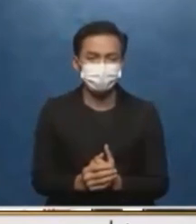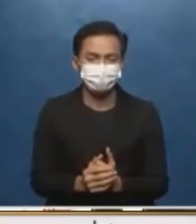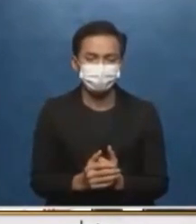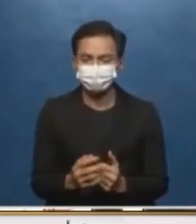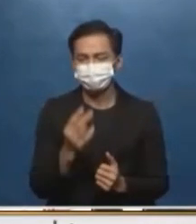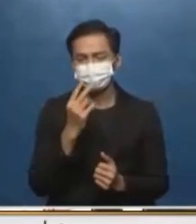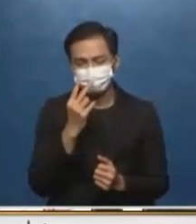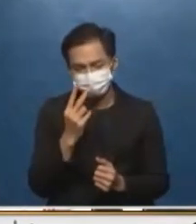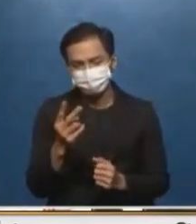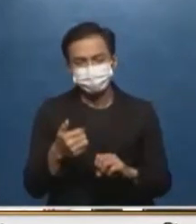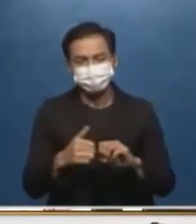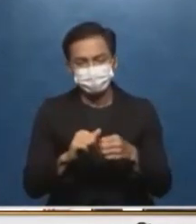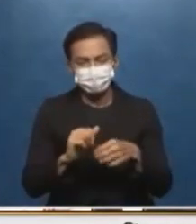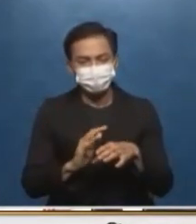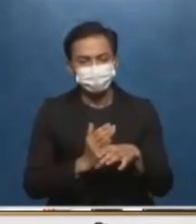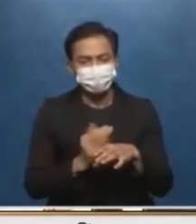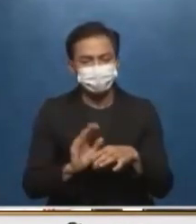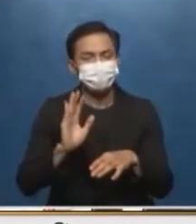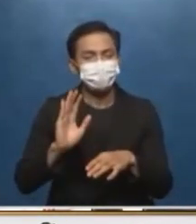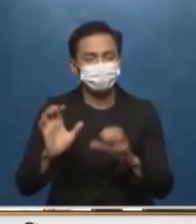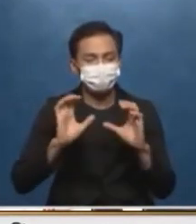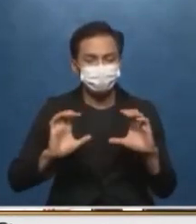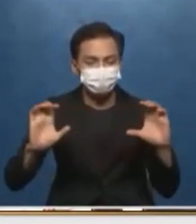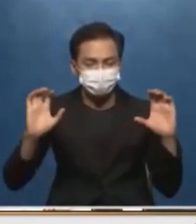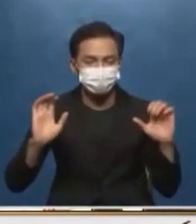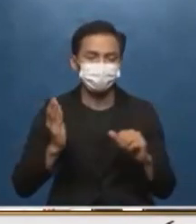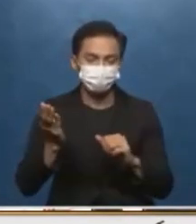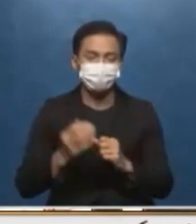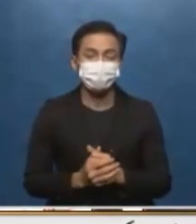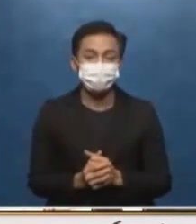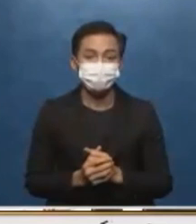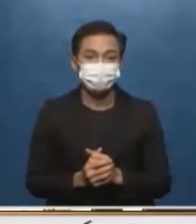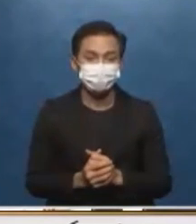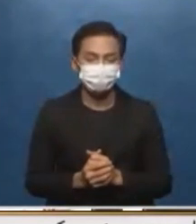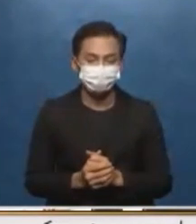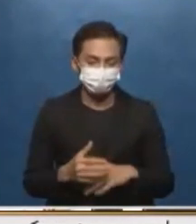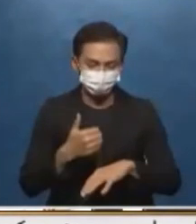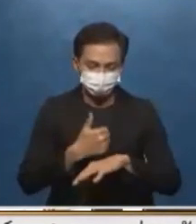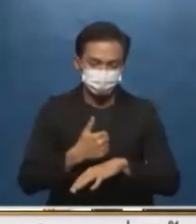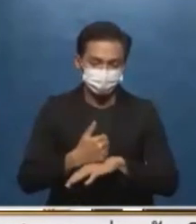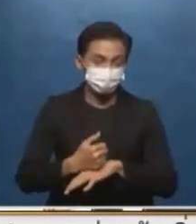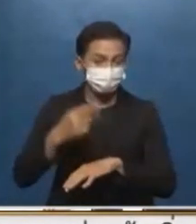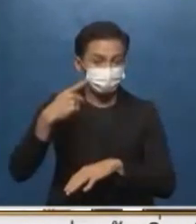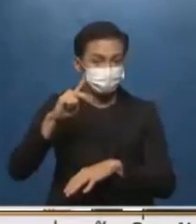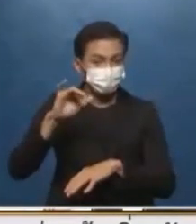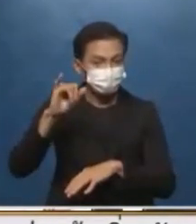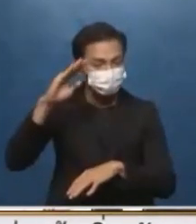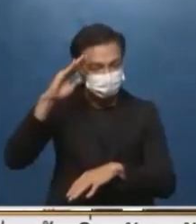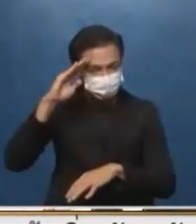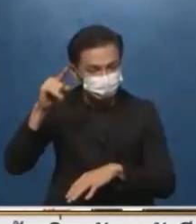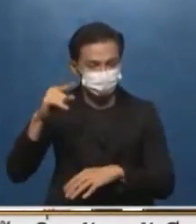นับครั้งไม่ถ้วนของการบริหารราชการแผ่นดินภายใต้พลเอกประยุทธ์จันทร์โอชาและคณะรัฐมนต